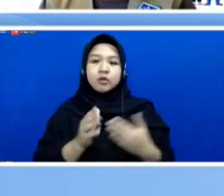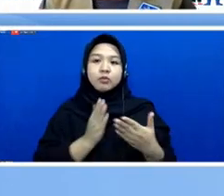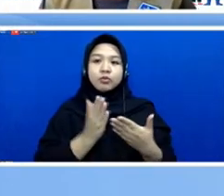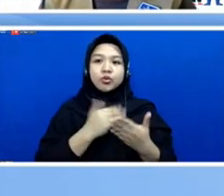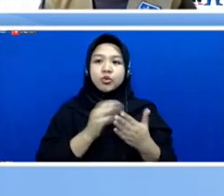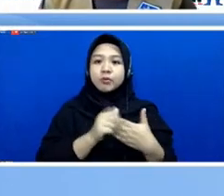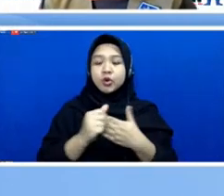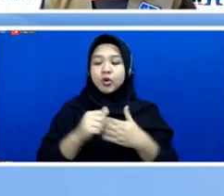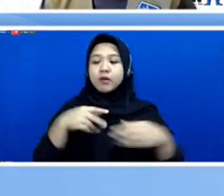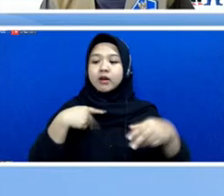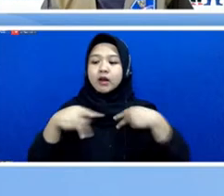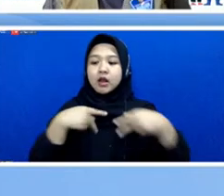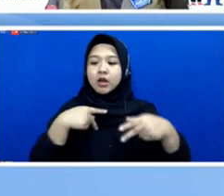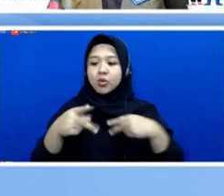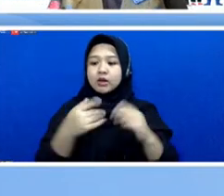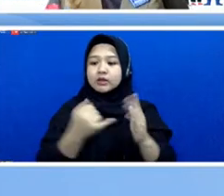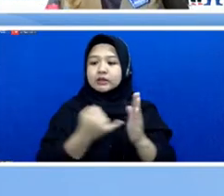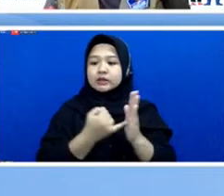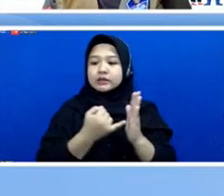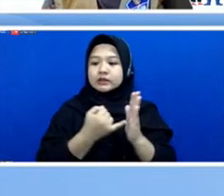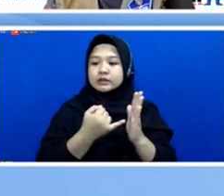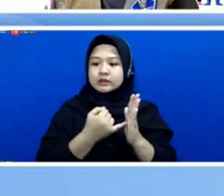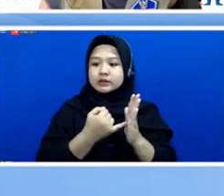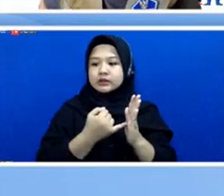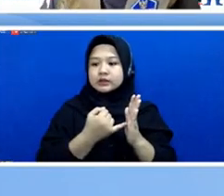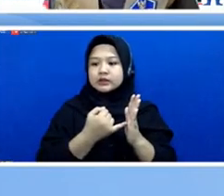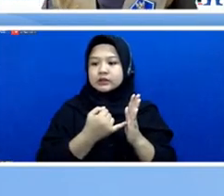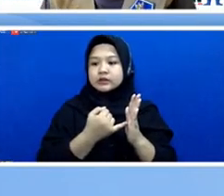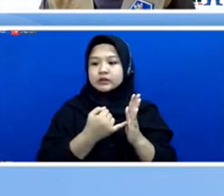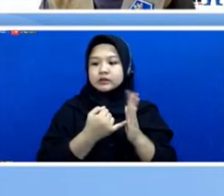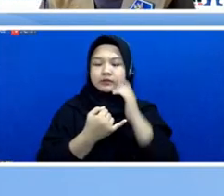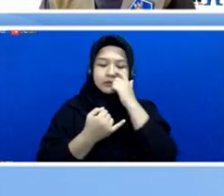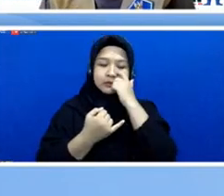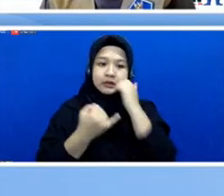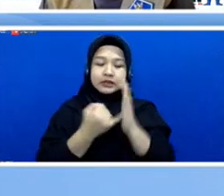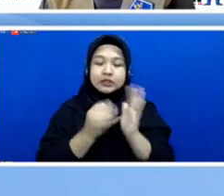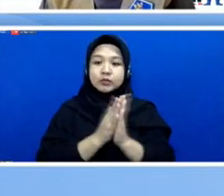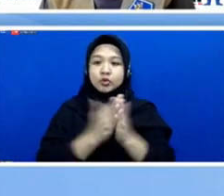di mana isi dari buku pedoman itu